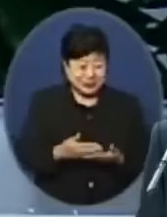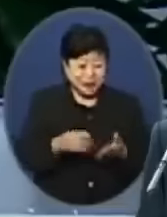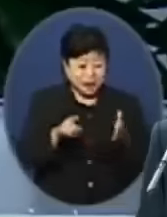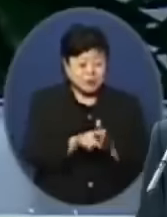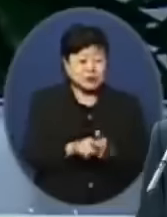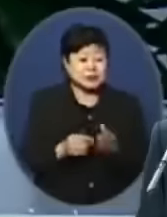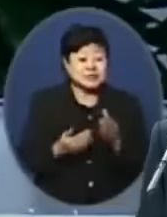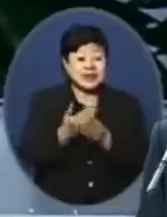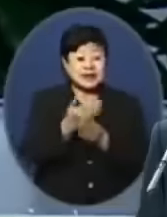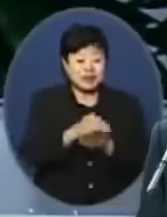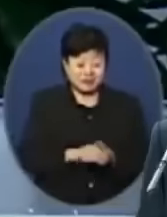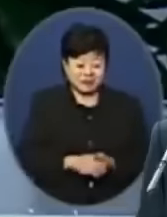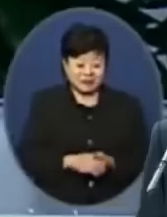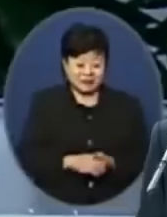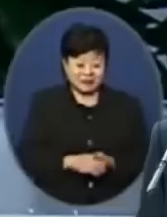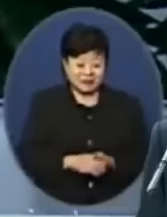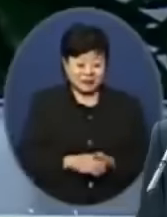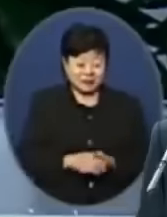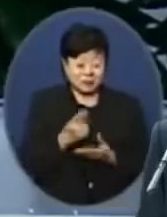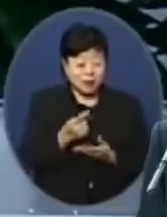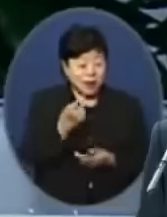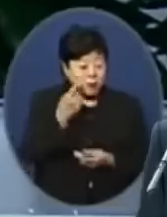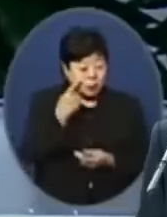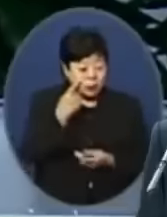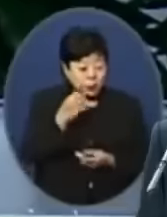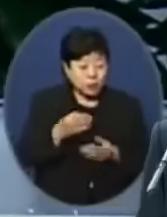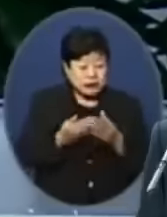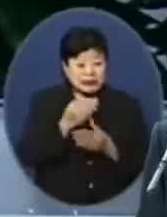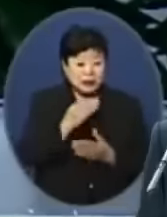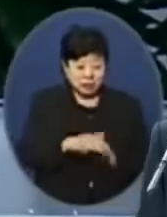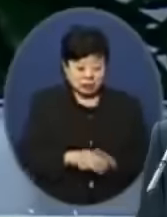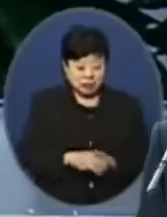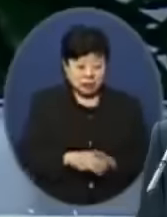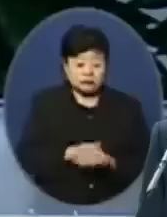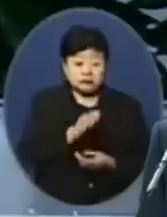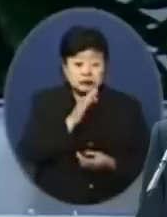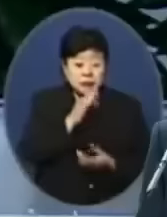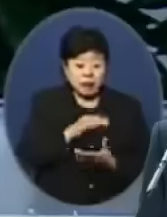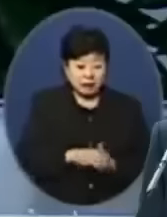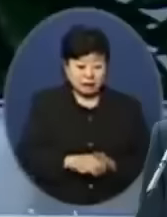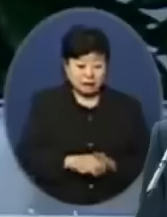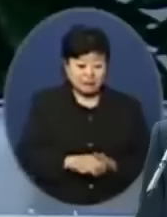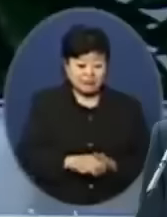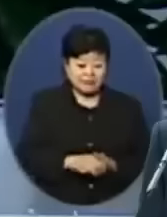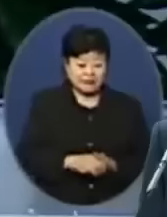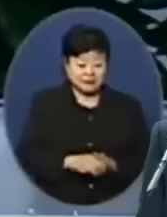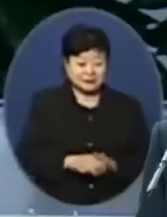믿음이 확 생겨서 들어와 보면 그 돈이 생기나 있었어요.